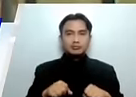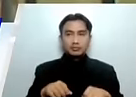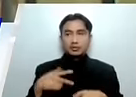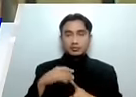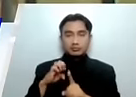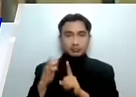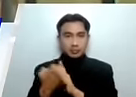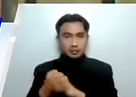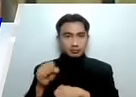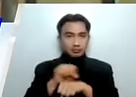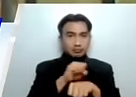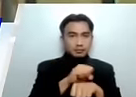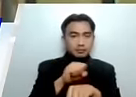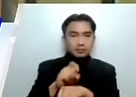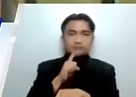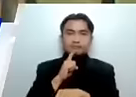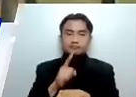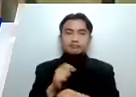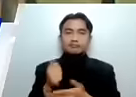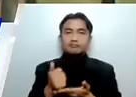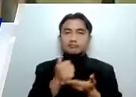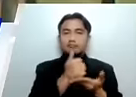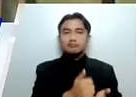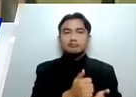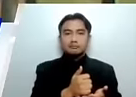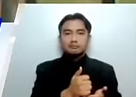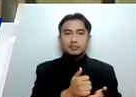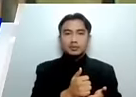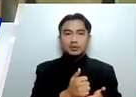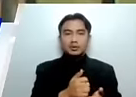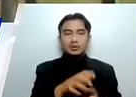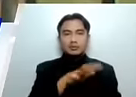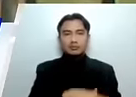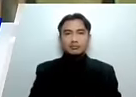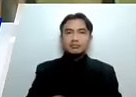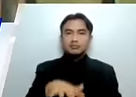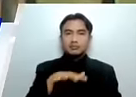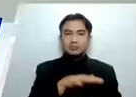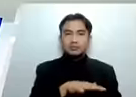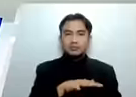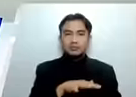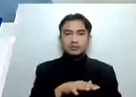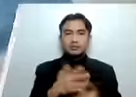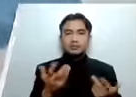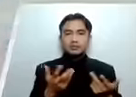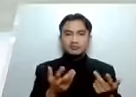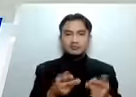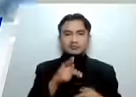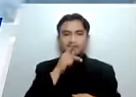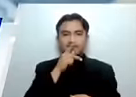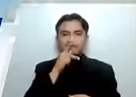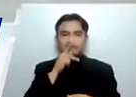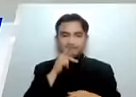The actual catalyst for all of this will have to come from the private actors. Pero